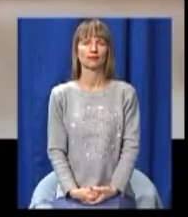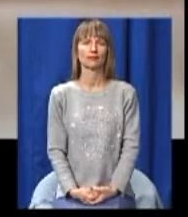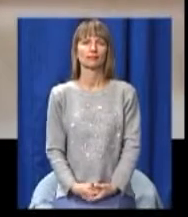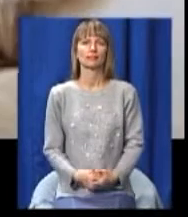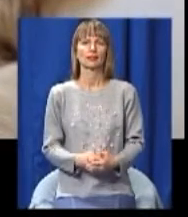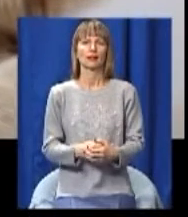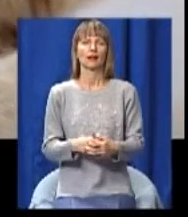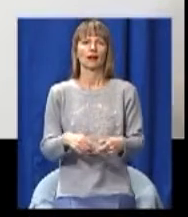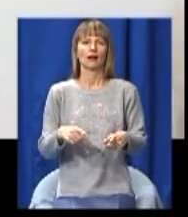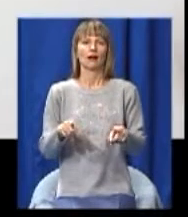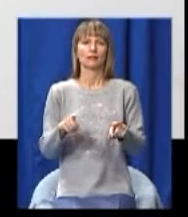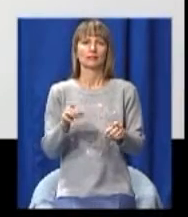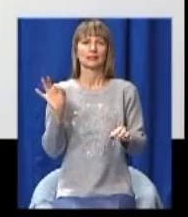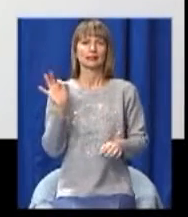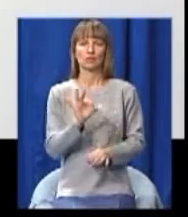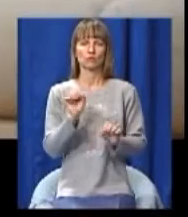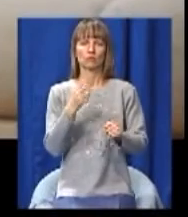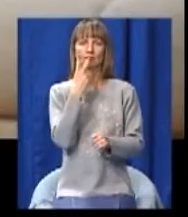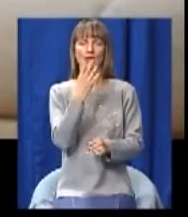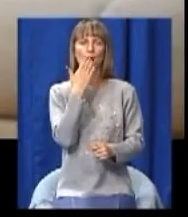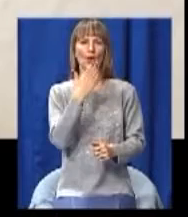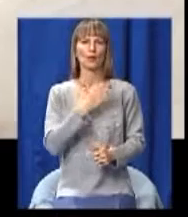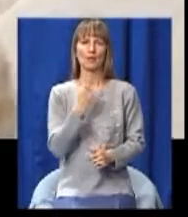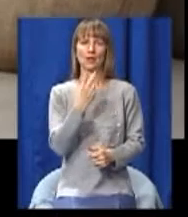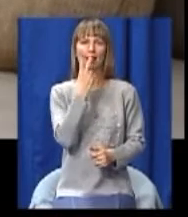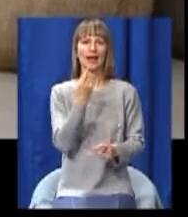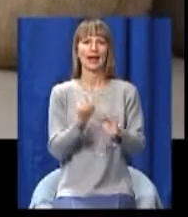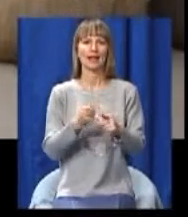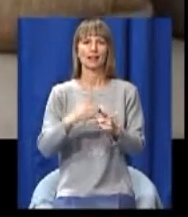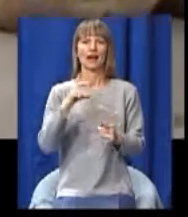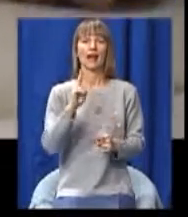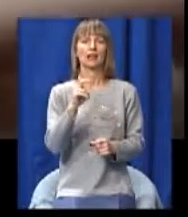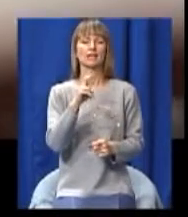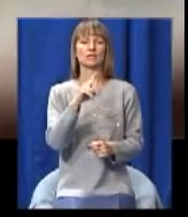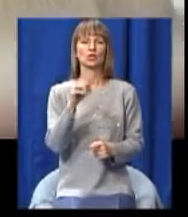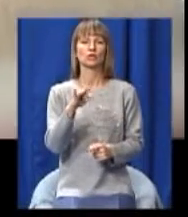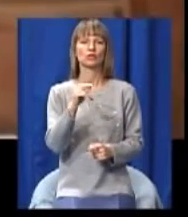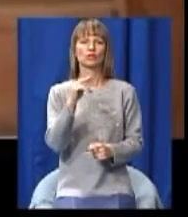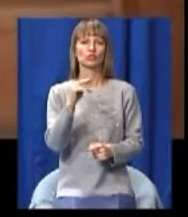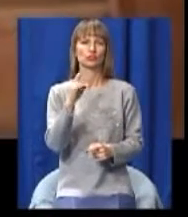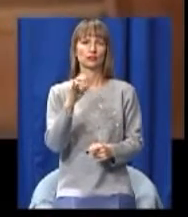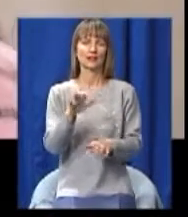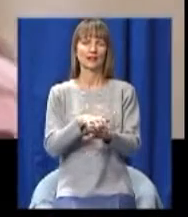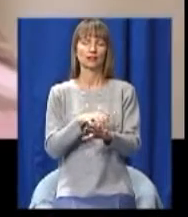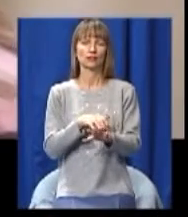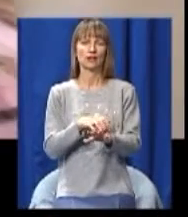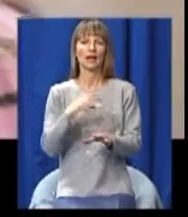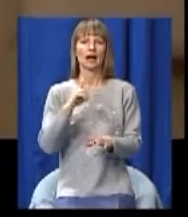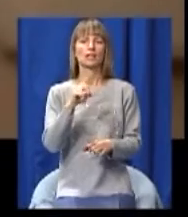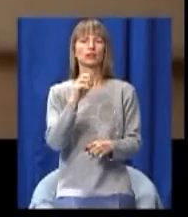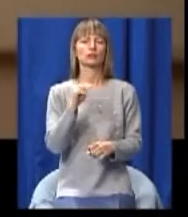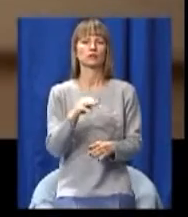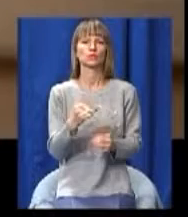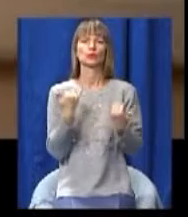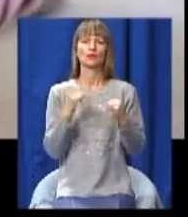Тваринка, в яку можна закохатися з першого погляду, це екзотичний кіт або екзот. Цей дивовижний